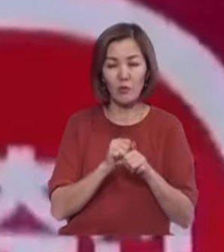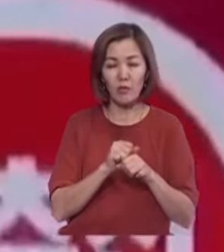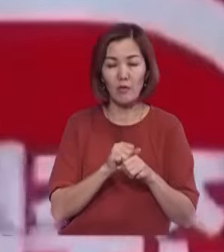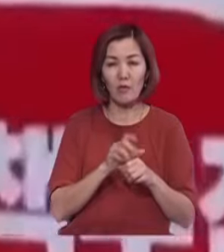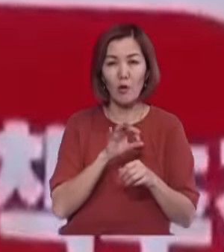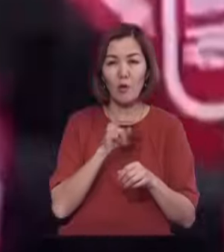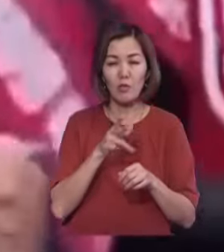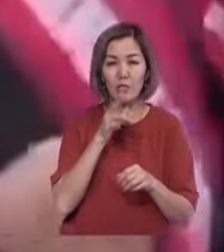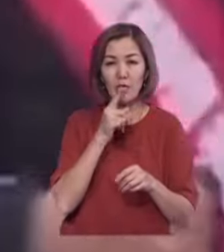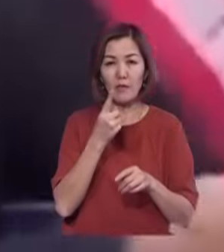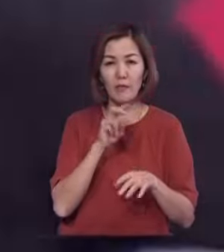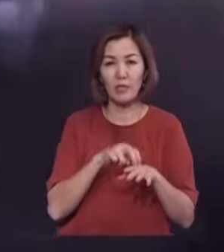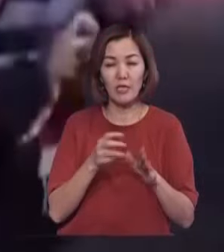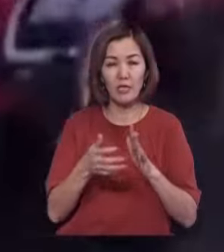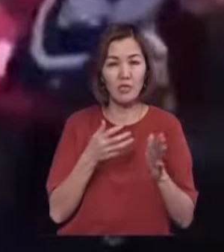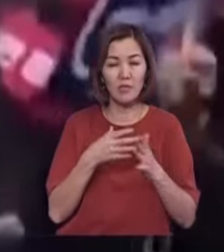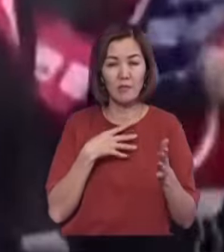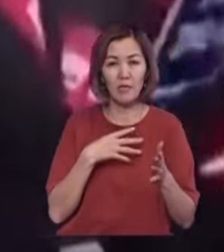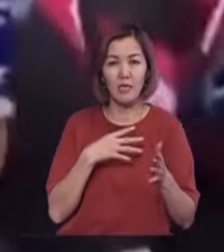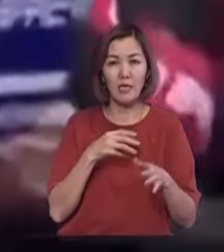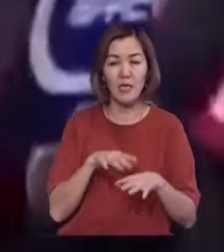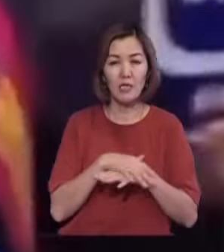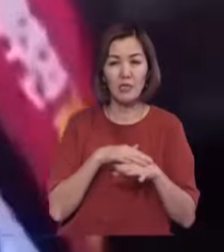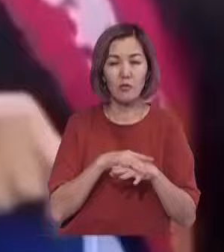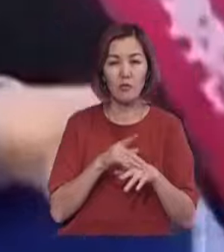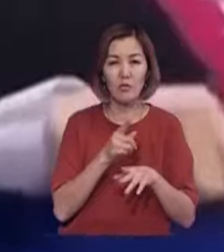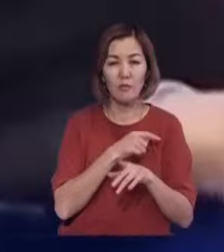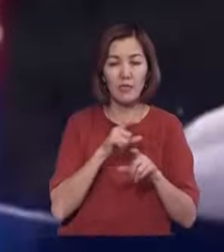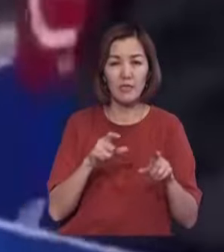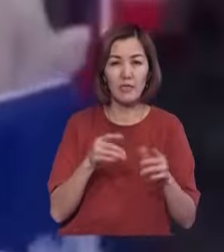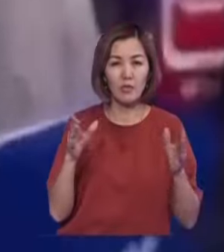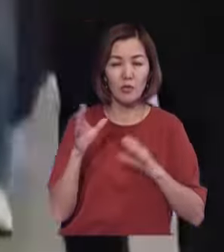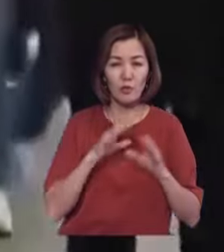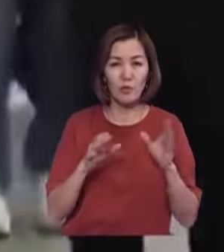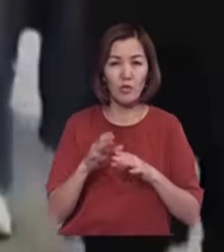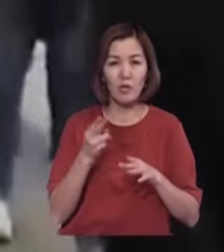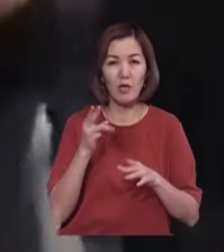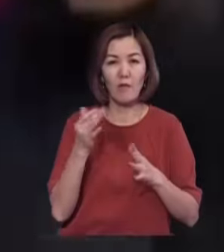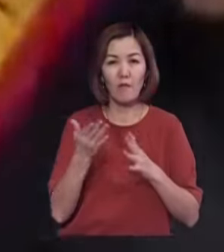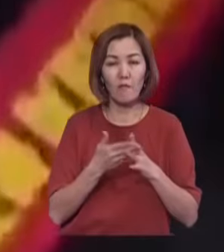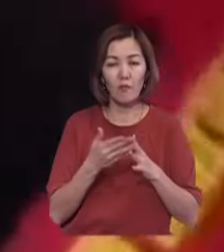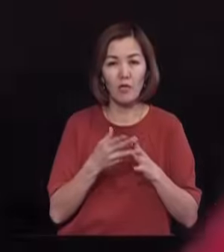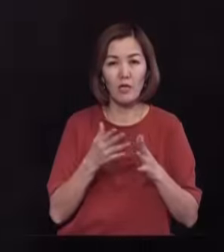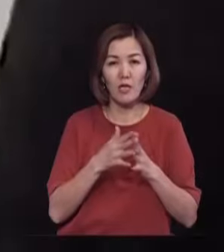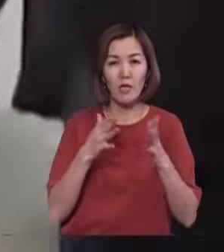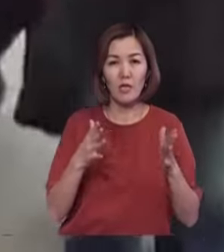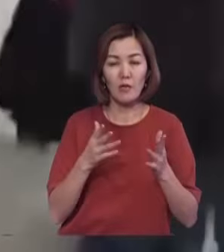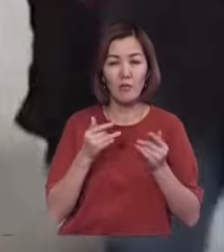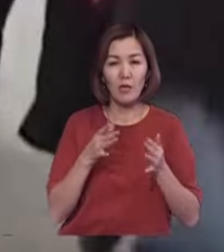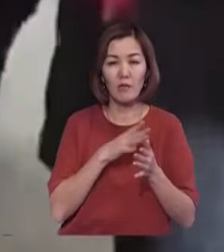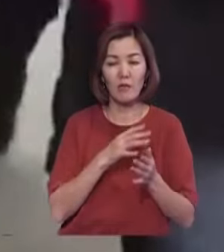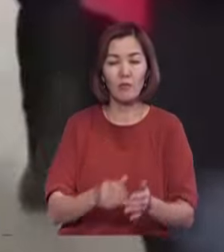жан басына шаққанда дәрігер жетіспейді. Шерушілер медициналық мамандықта оқитын студенттер үшін квота көлемін екесе арттыруды талап